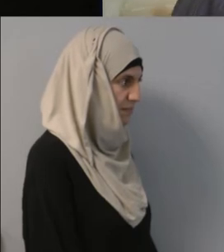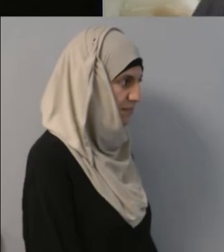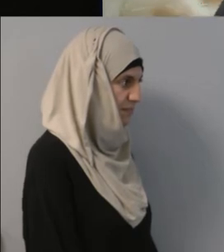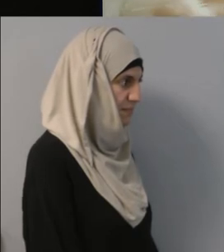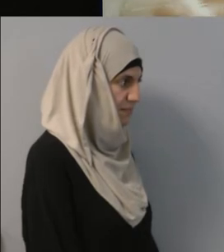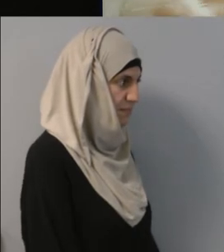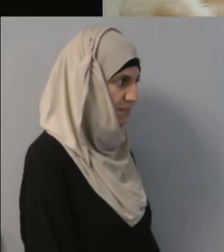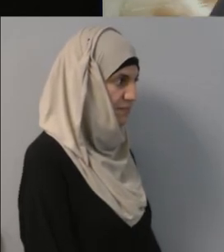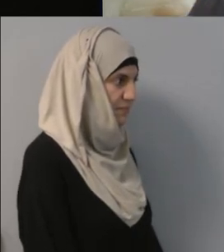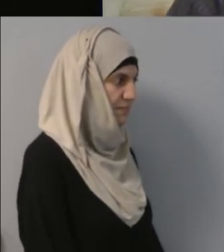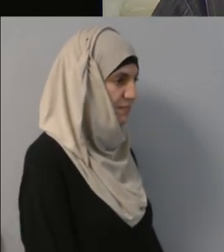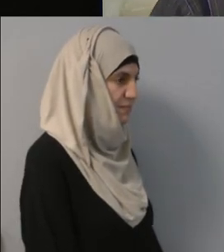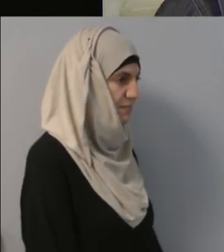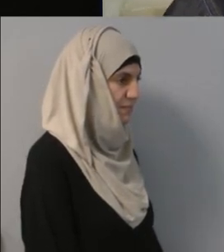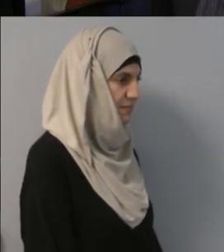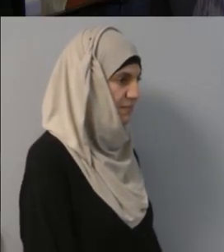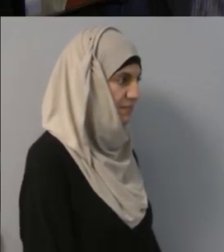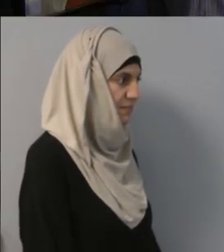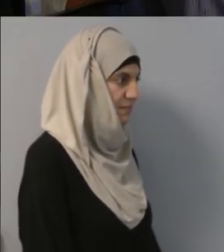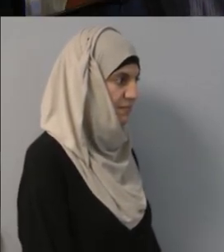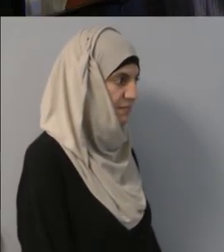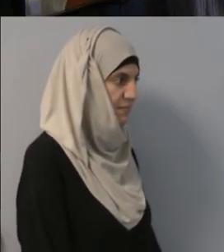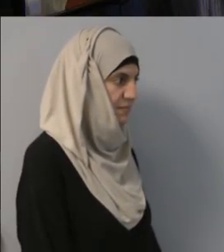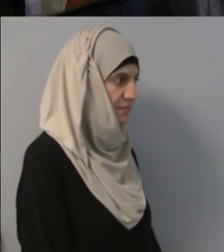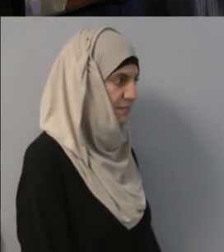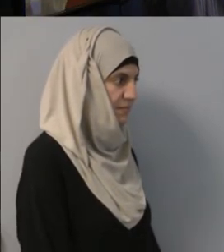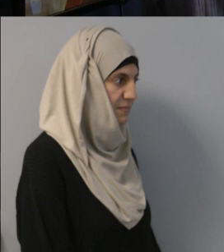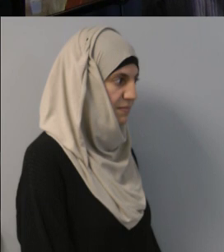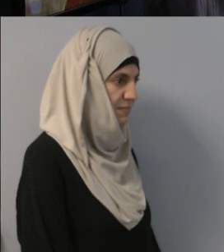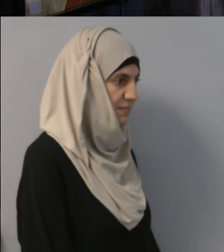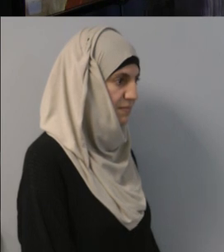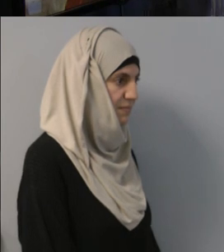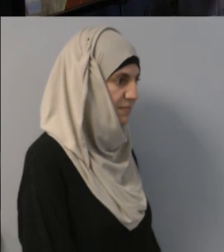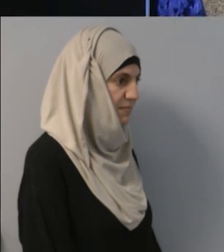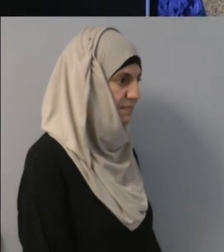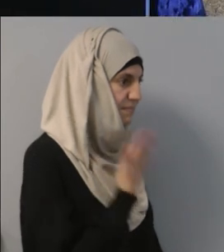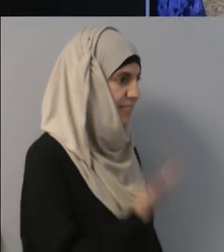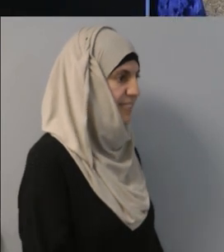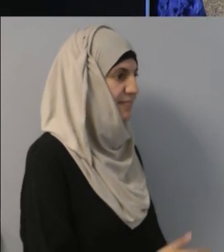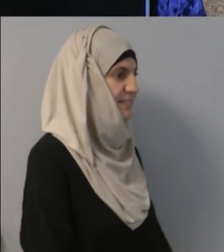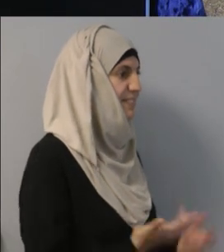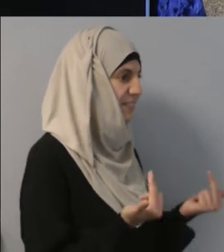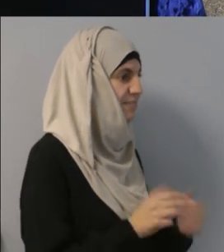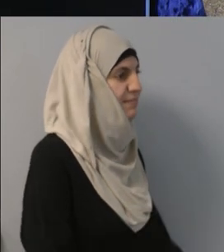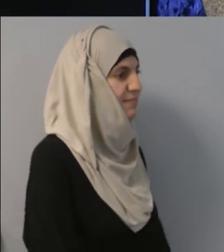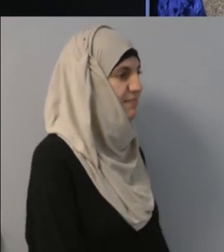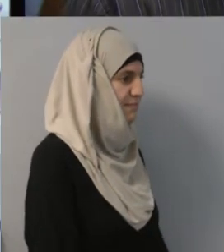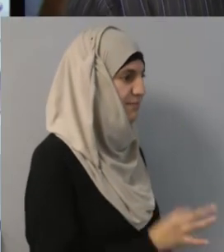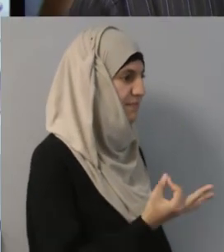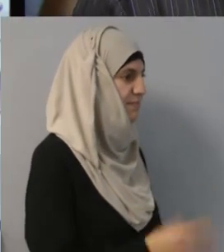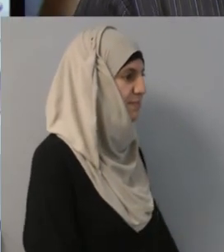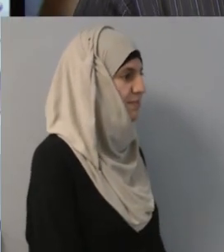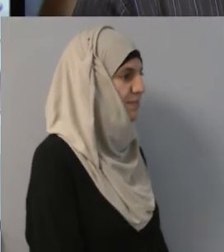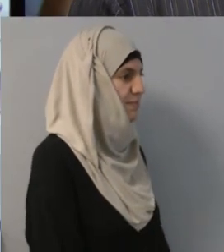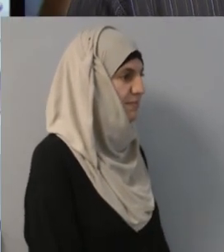Bonjour, bienvenue à Oumma TV, émission Fraternité en Action. Aujourd'hui, je suis content de recevoir Baya. Salut Merci. Baya, ça va? Ça va. Bon, ça fait un moment qu'on ne s'est pas vu. Oui.